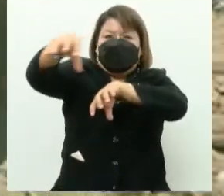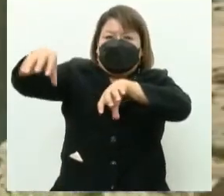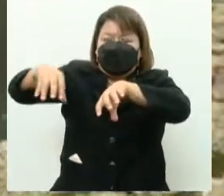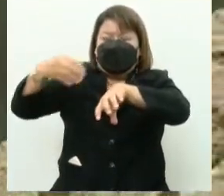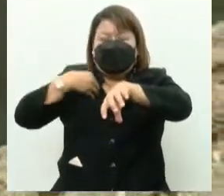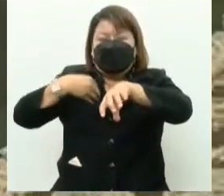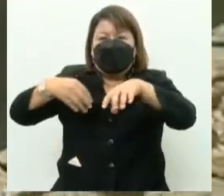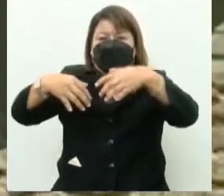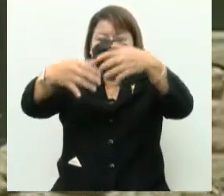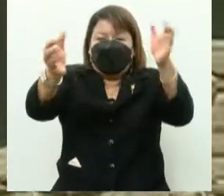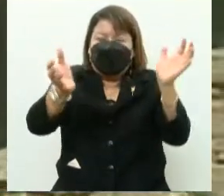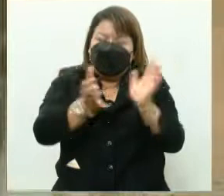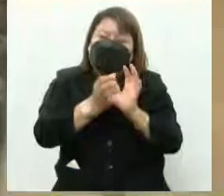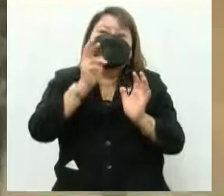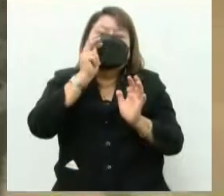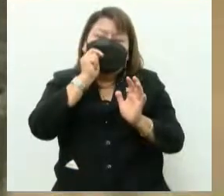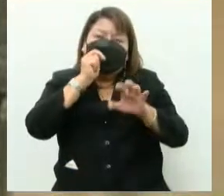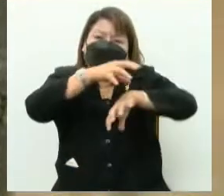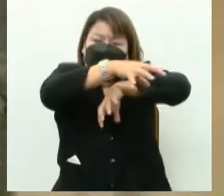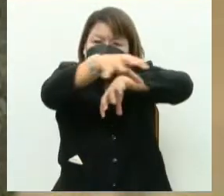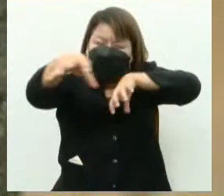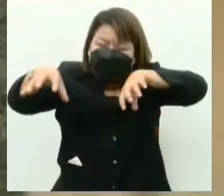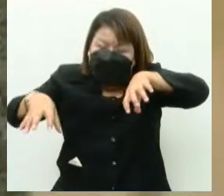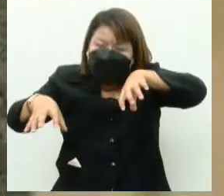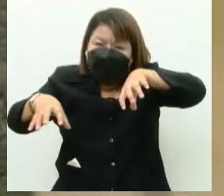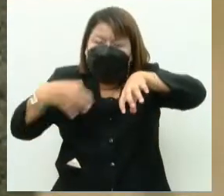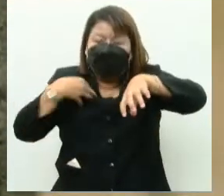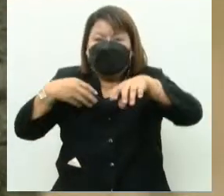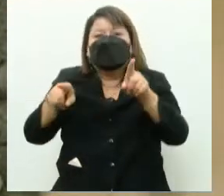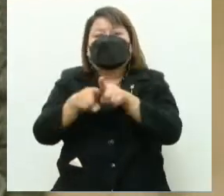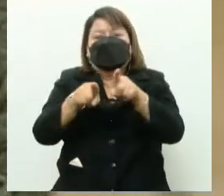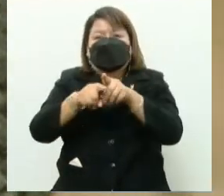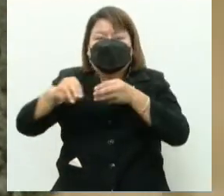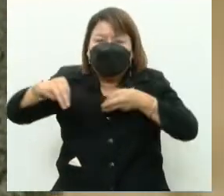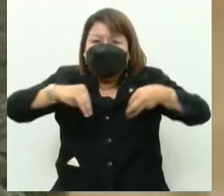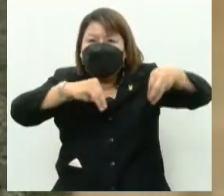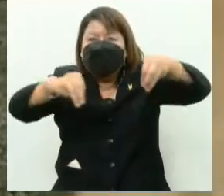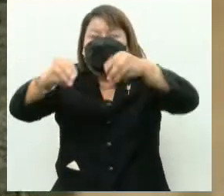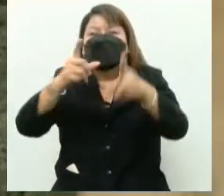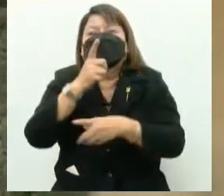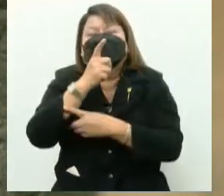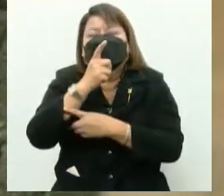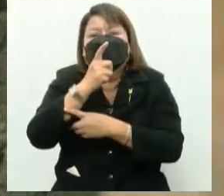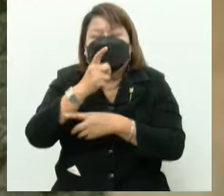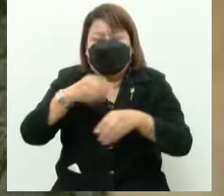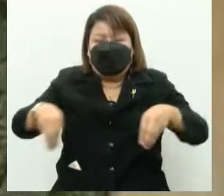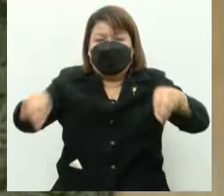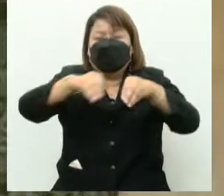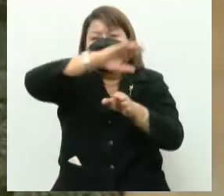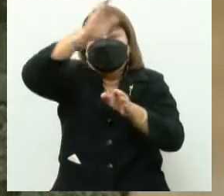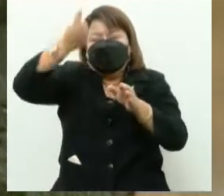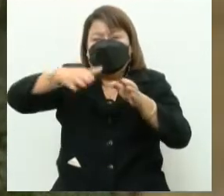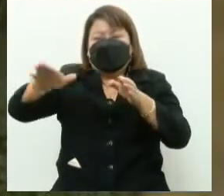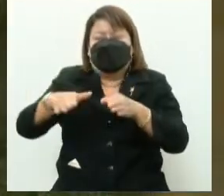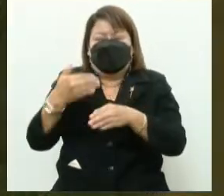สี่สระล้อมรอบระเบียงคดอันแสดงถึงมหาสมุทรทั้ง4ที่ล้อมรอบเขาพระสุเมนตามคติพราห